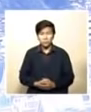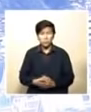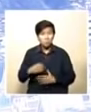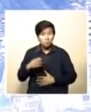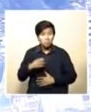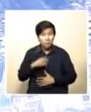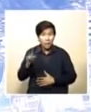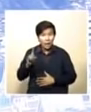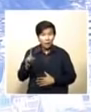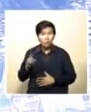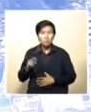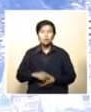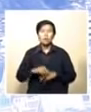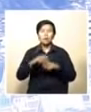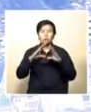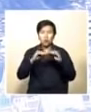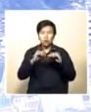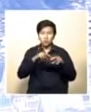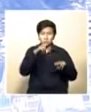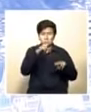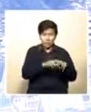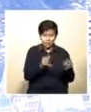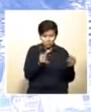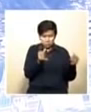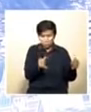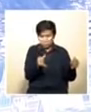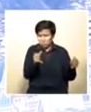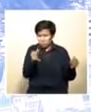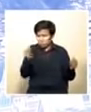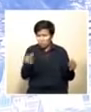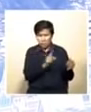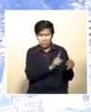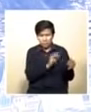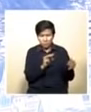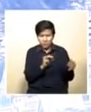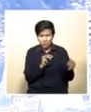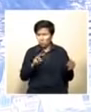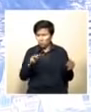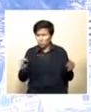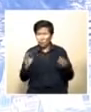มษายนมิฉะนั้นจะมีความผิดตามมาตรา91